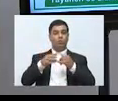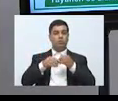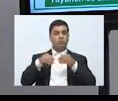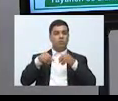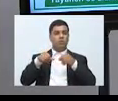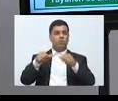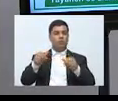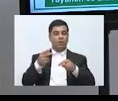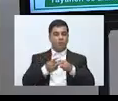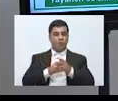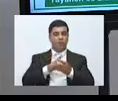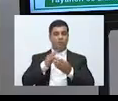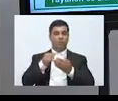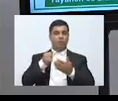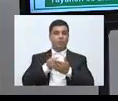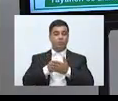бесконечное.